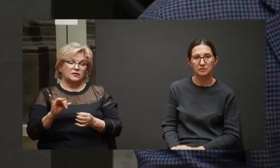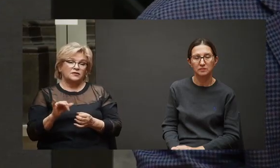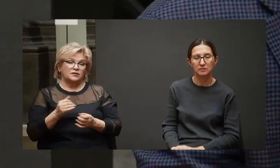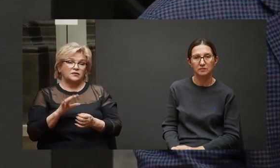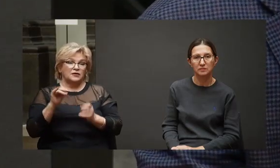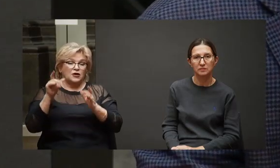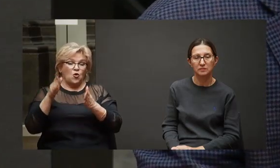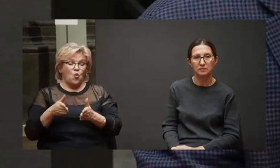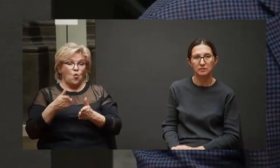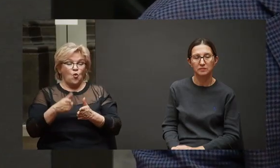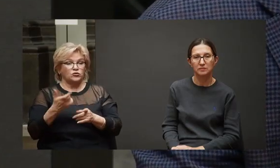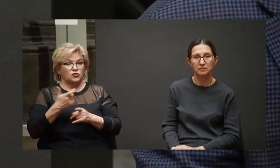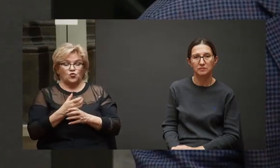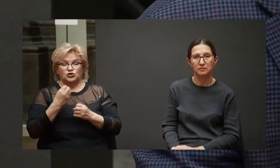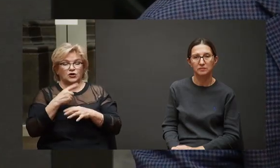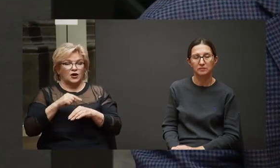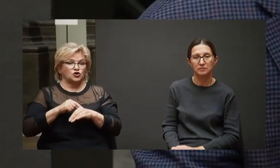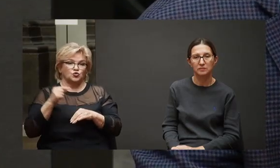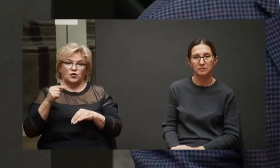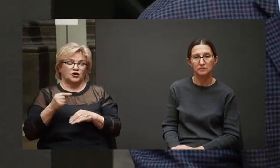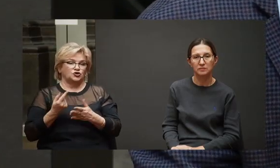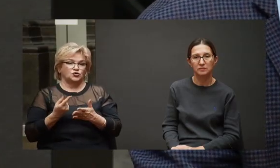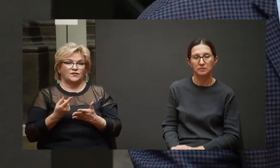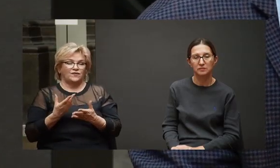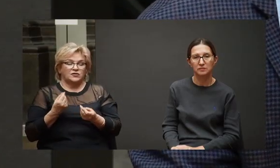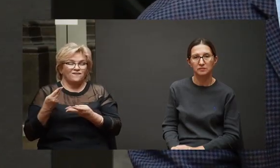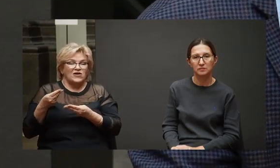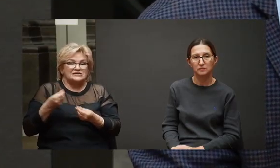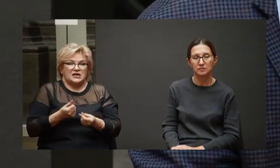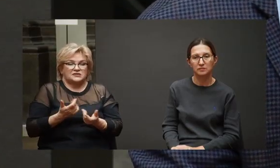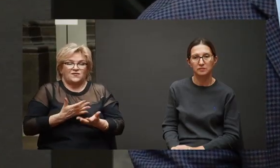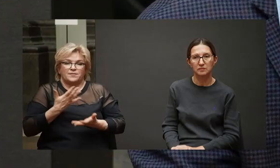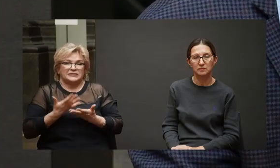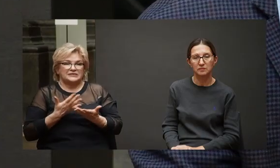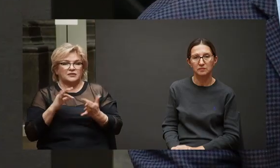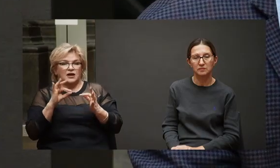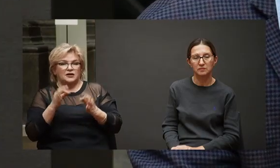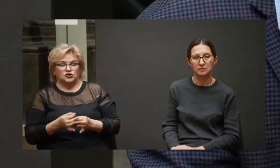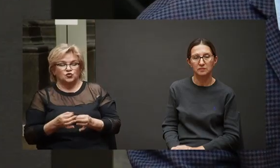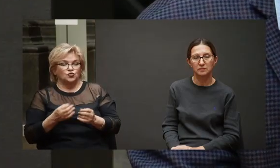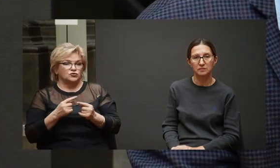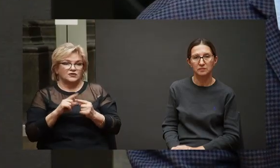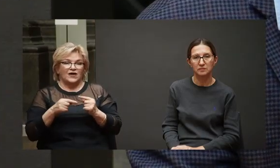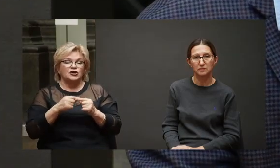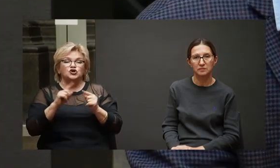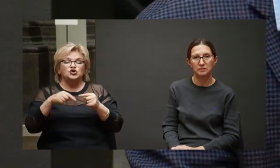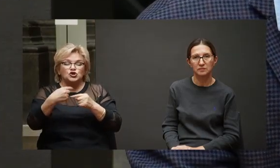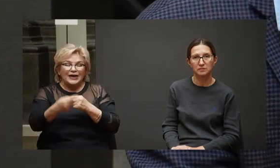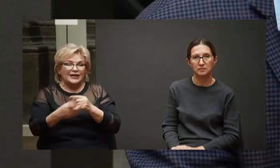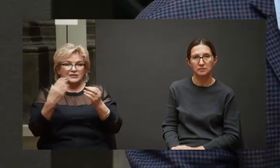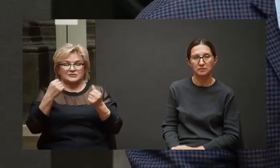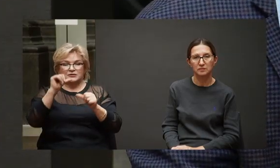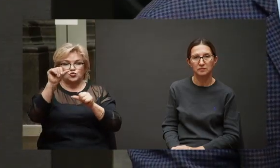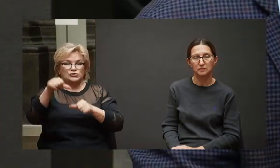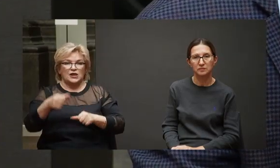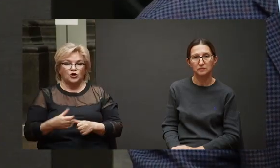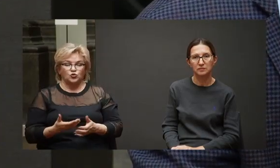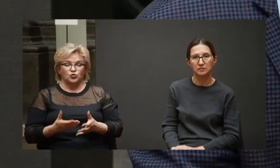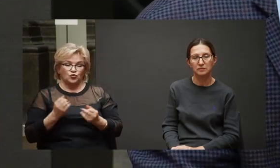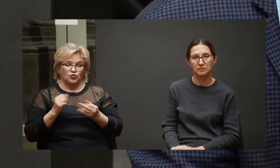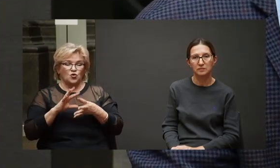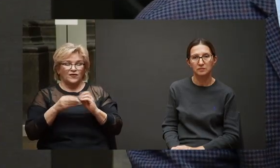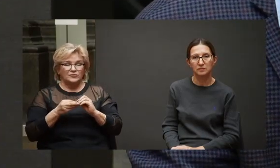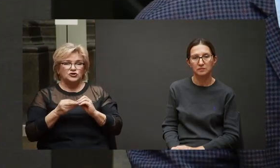Но он-то как раз очень хорошо ощущал эмоциональное воздействие искусства вообще и своих статуй. Но я бы сказал, что